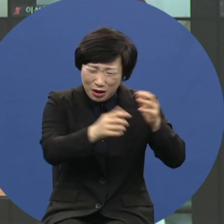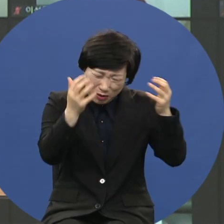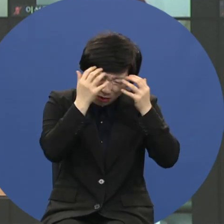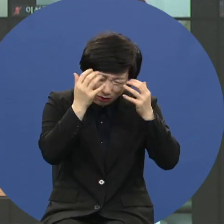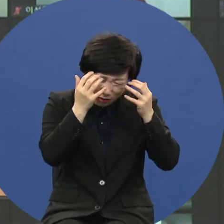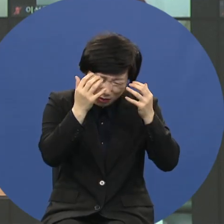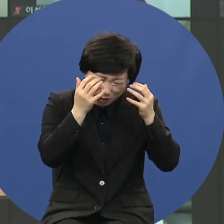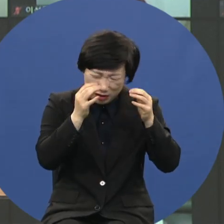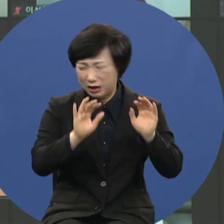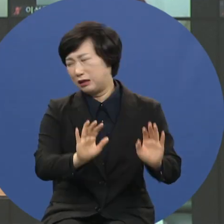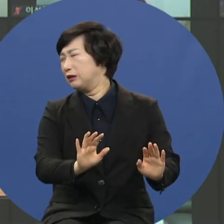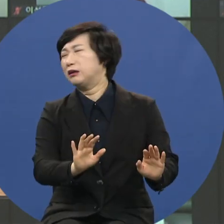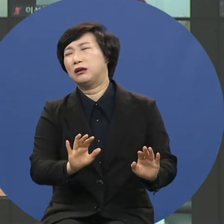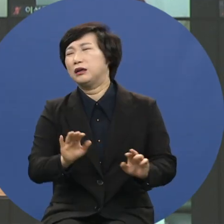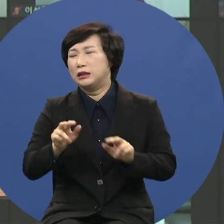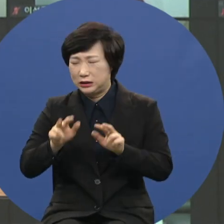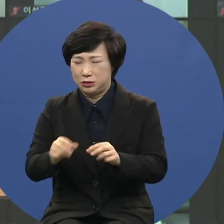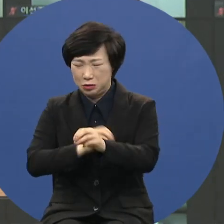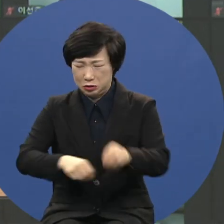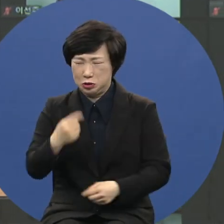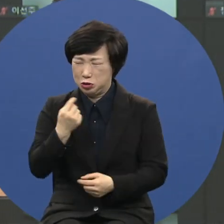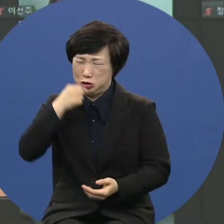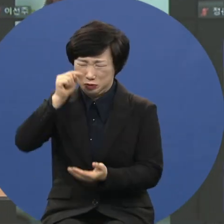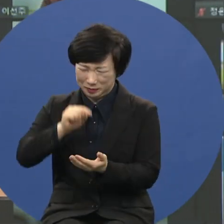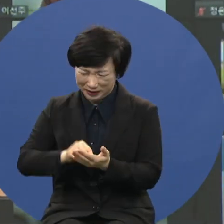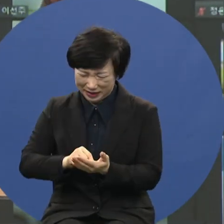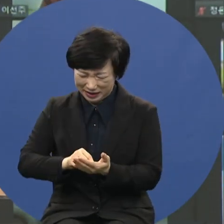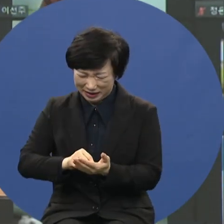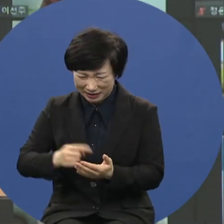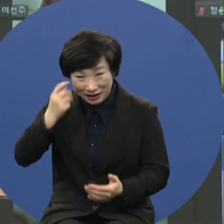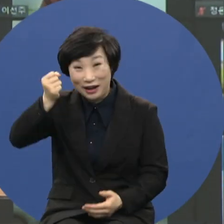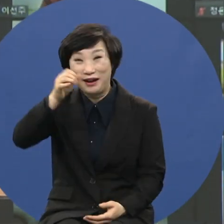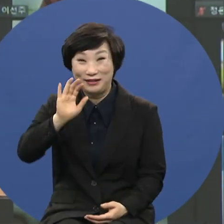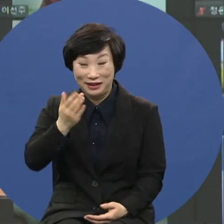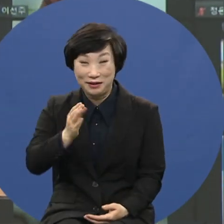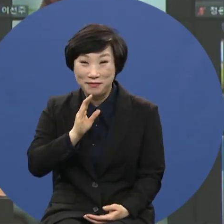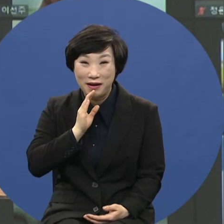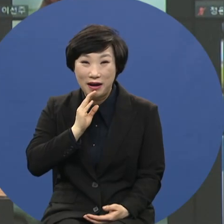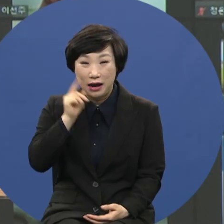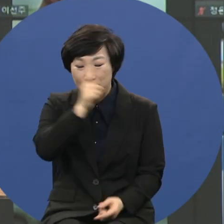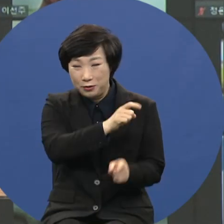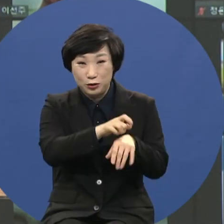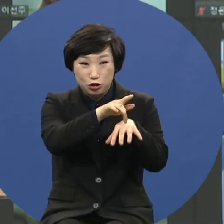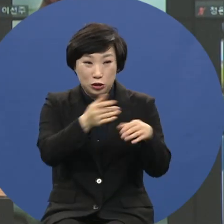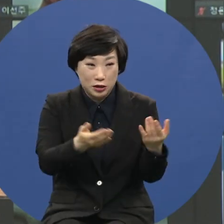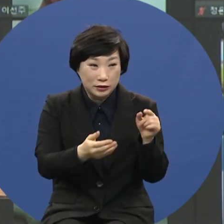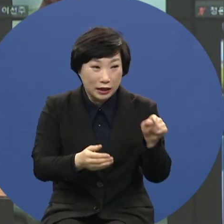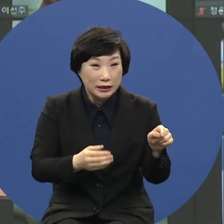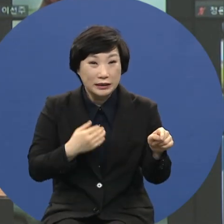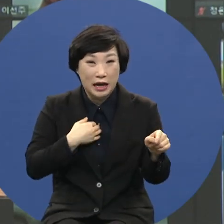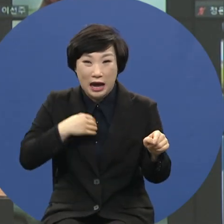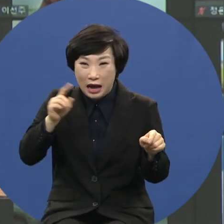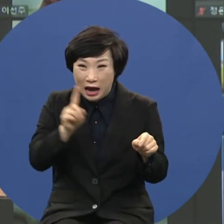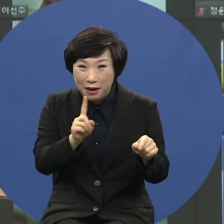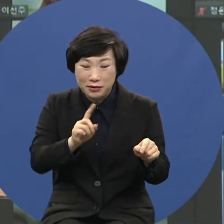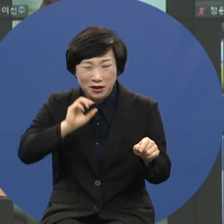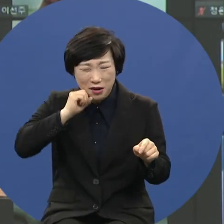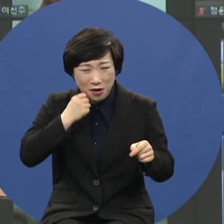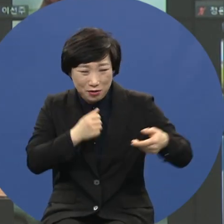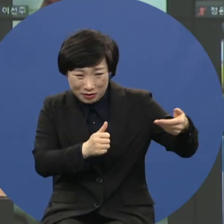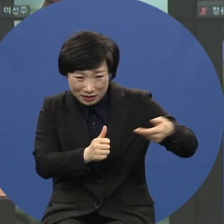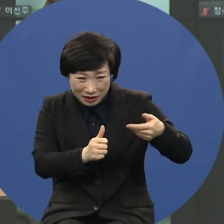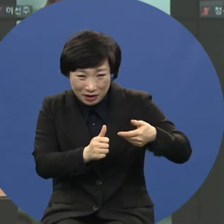것보다는 훨씬 쉬운 일이다. 마귀 사단 귀신아, 네가 나에게 아무리